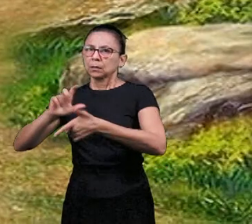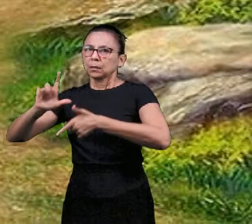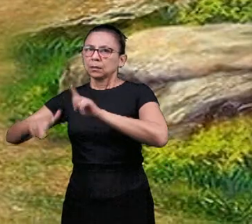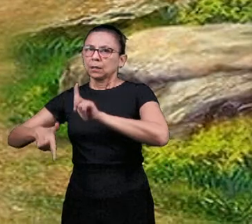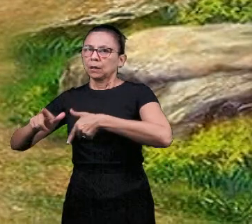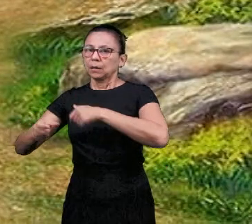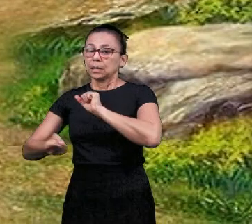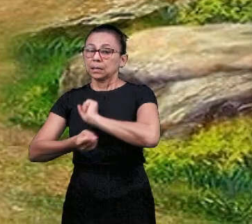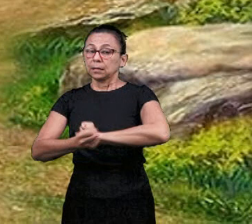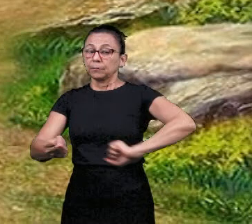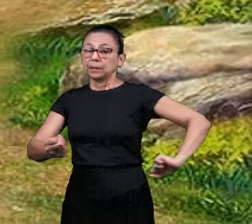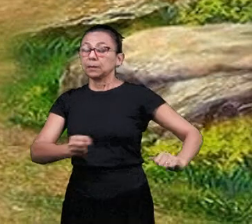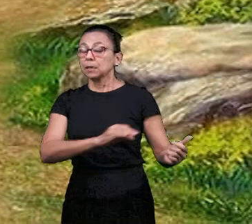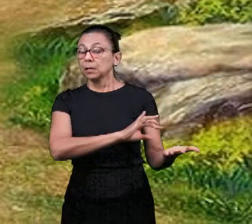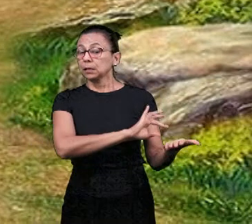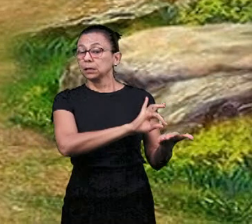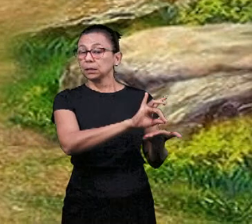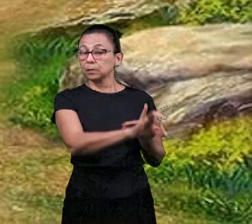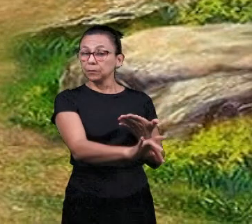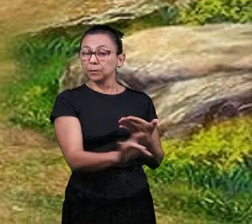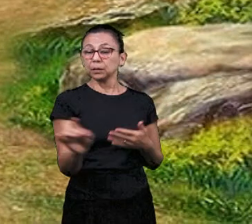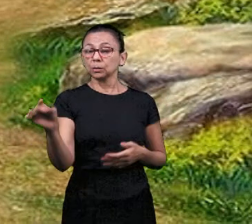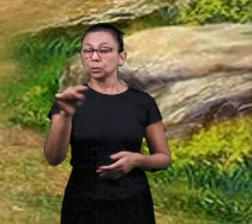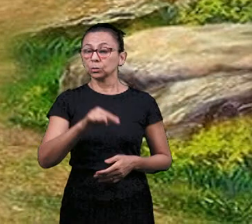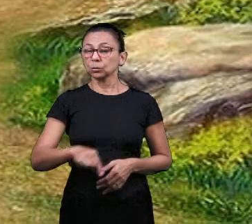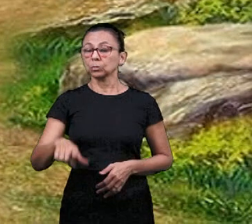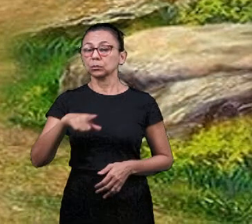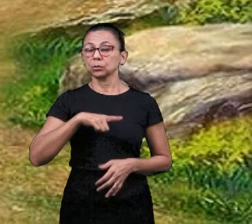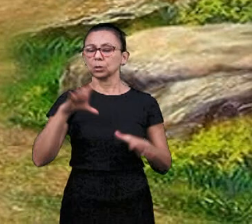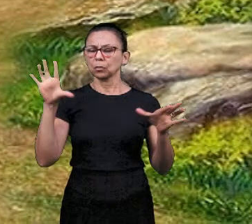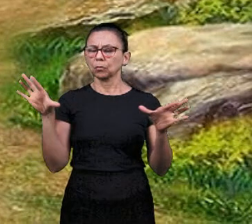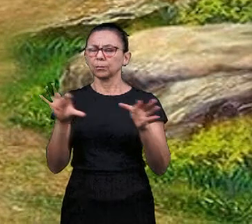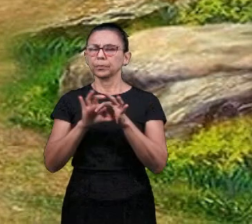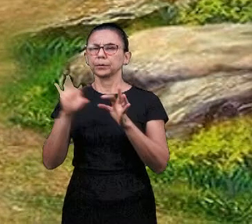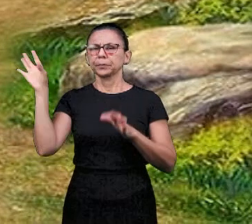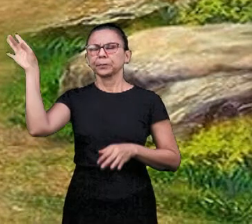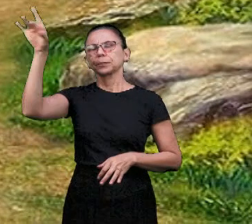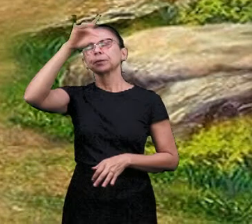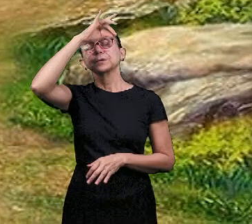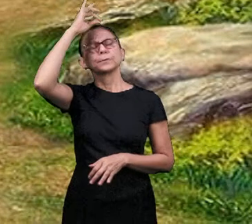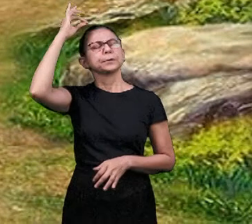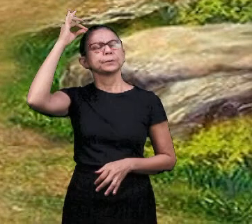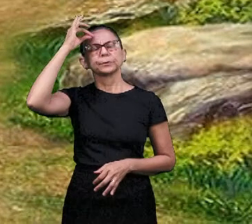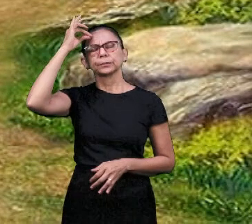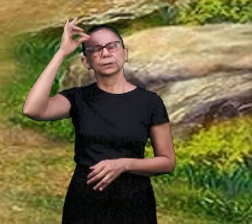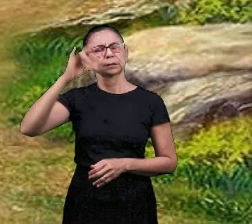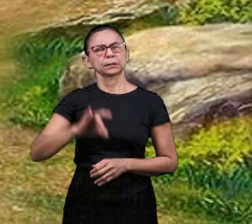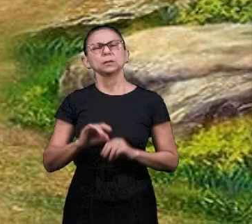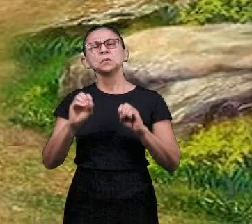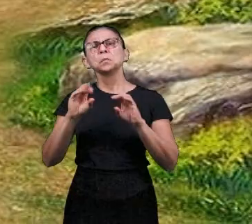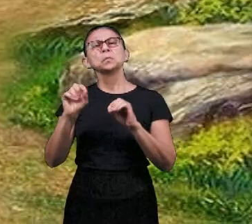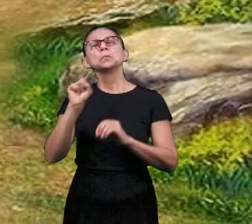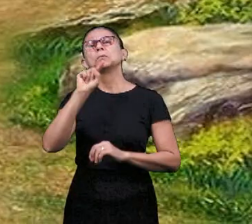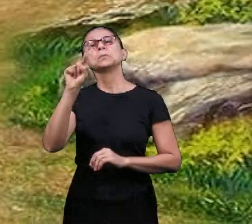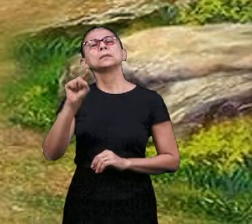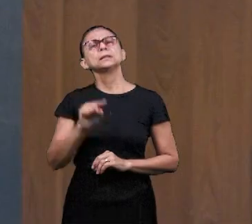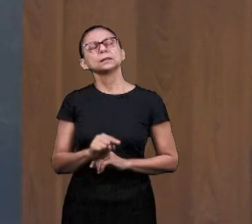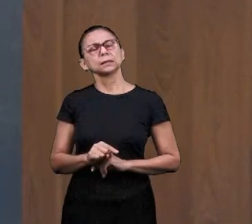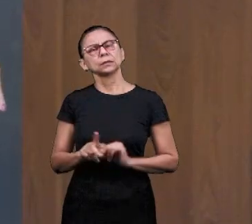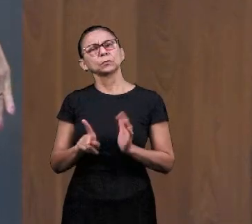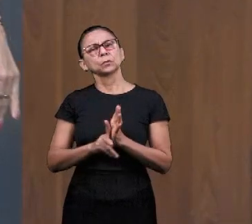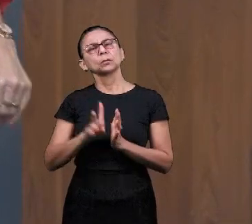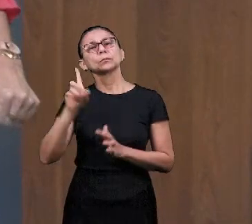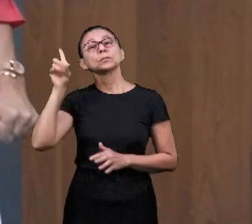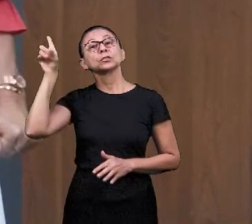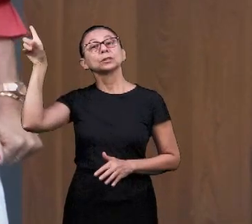vie. Qu'est-ce que Dieu veut nous enseigner à travers cette histoire? Ainsi comme le peuple